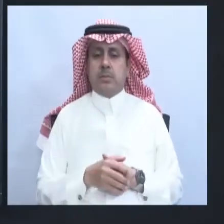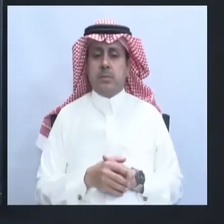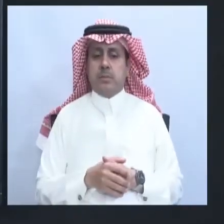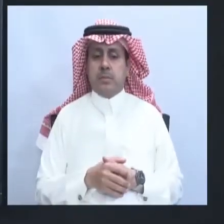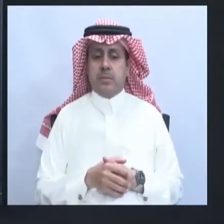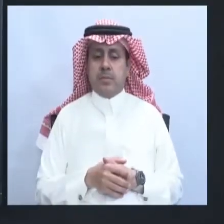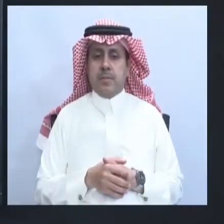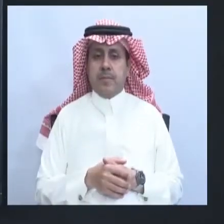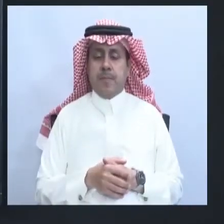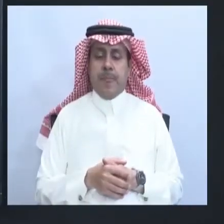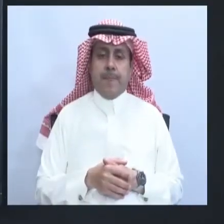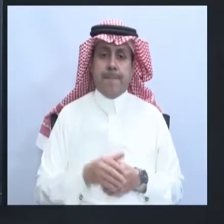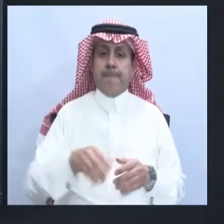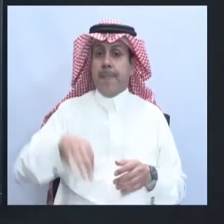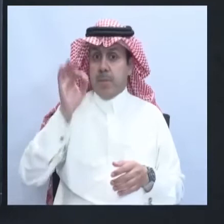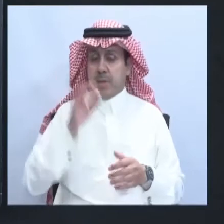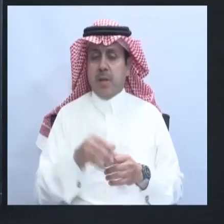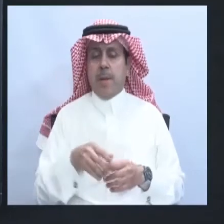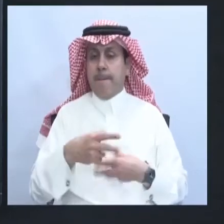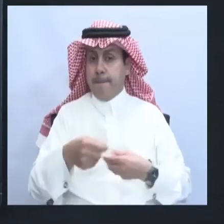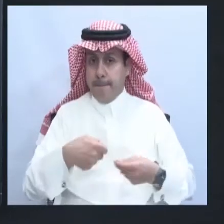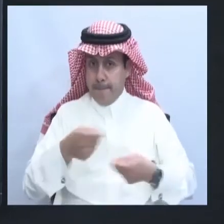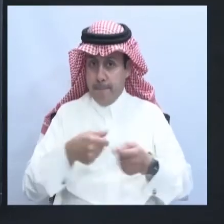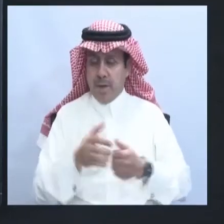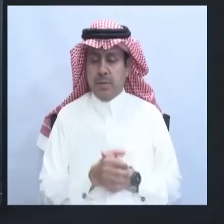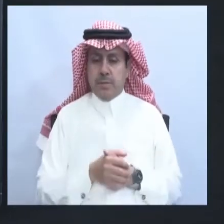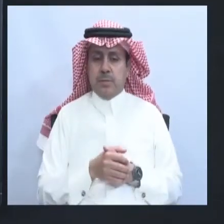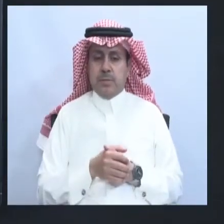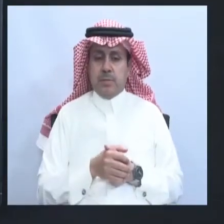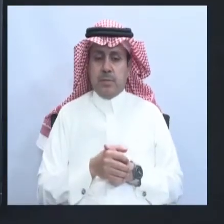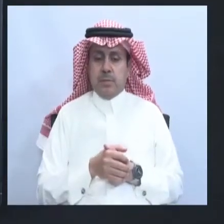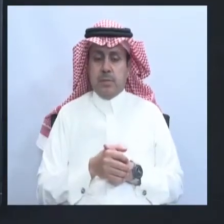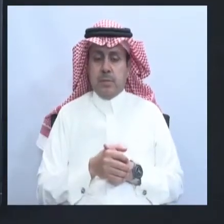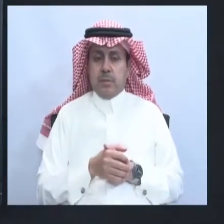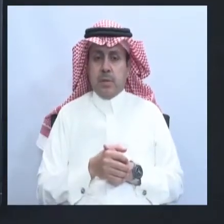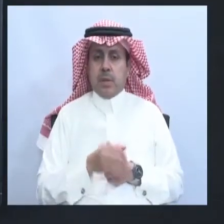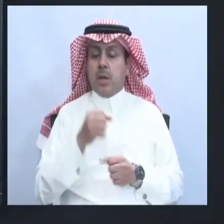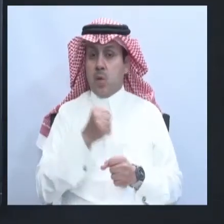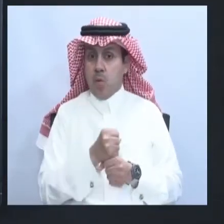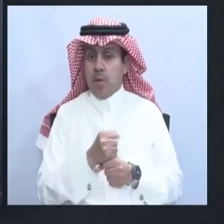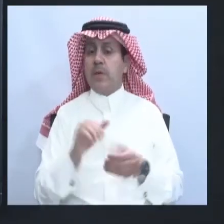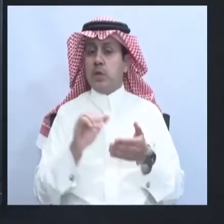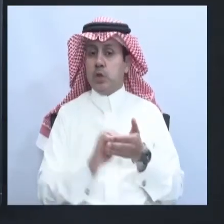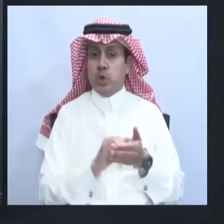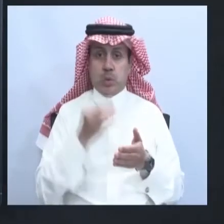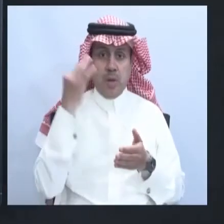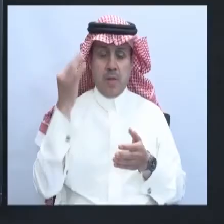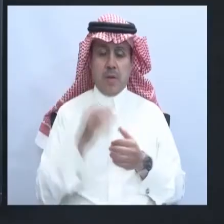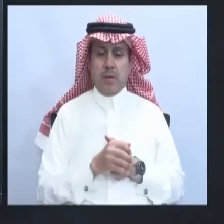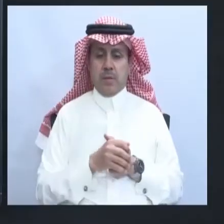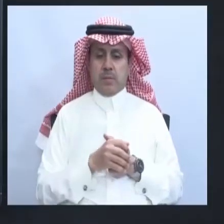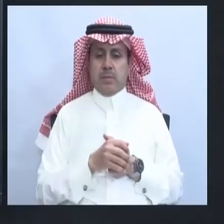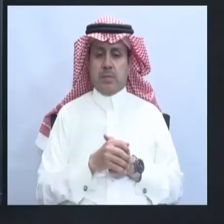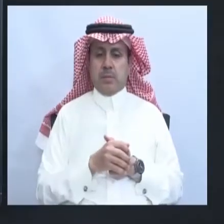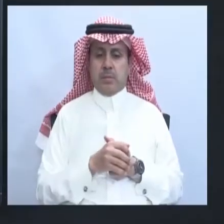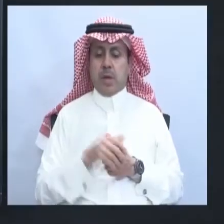مما يستثنى في بيع الصغير ناتي ايها الطلاب الى الوقوف على الشرط الثالث من شروط البيع